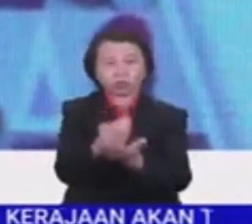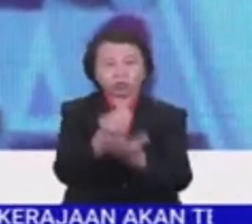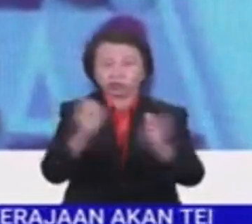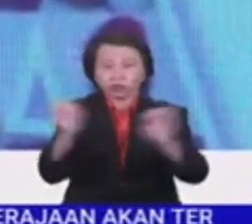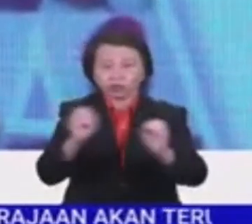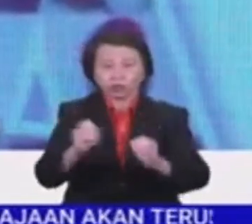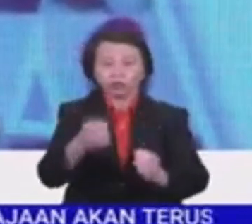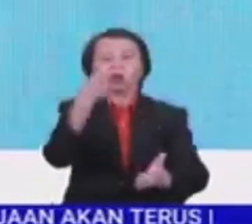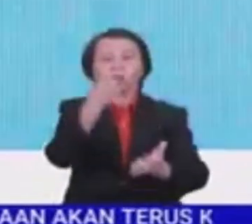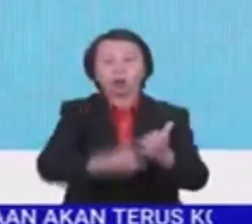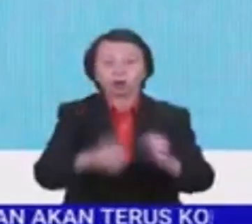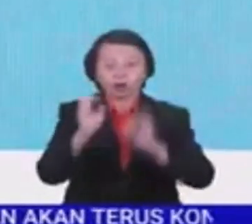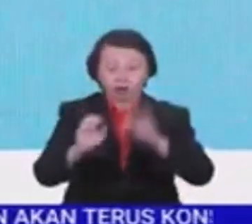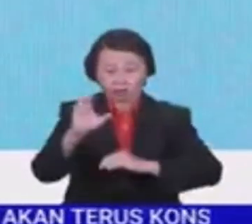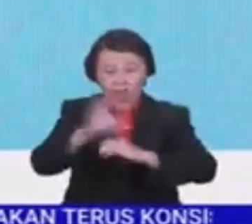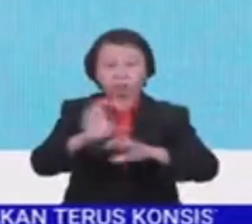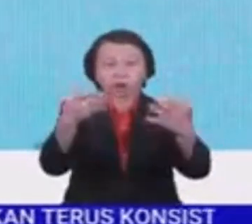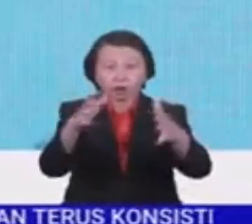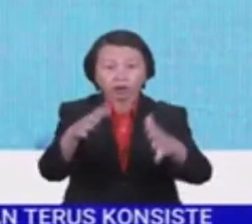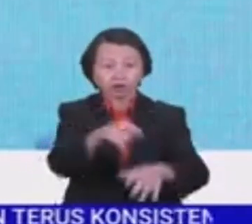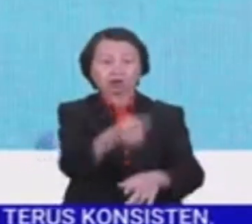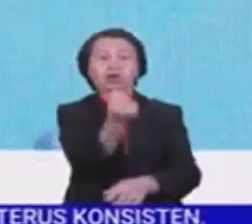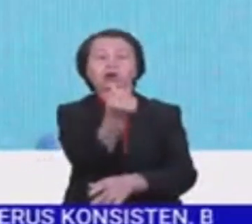masak adalah sebanyak